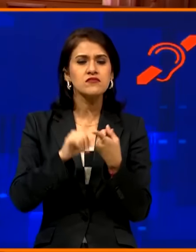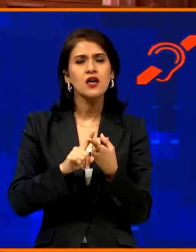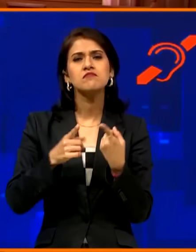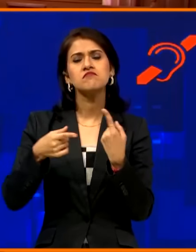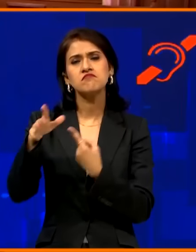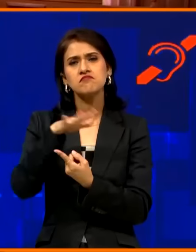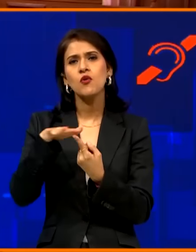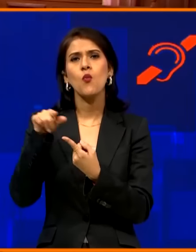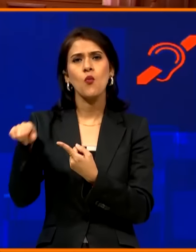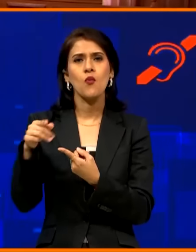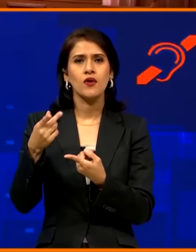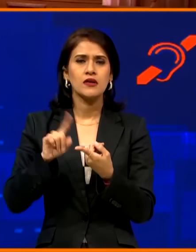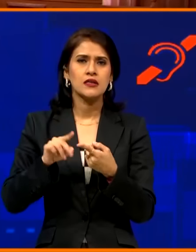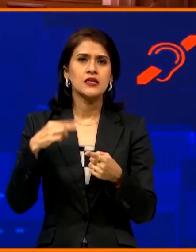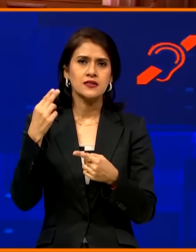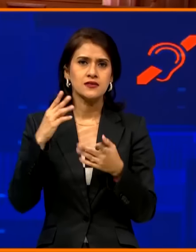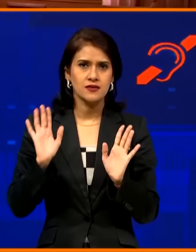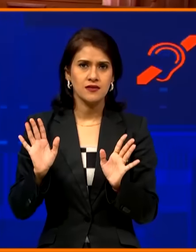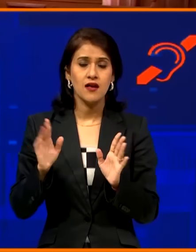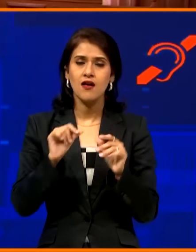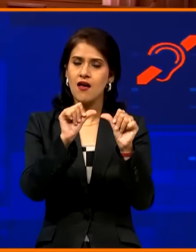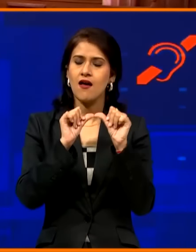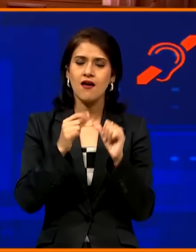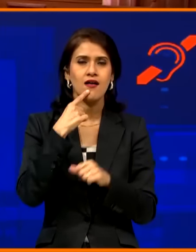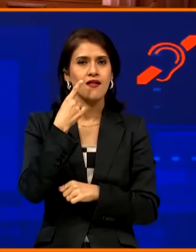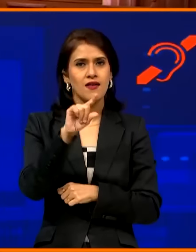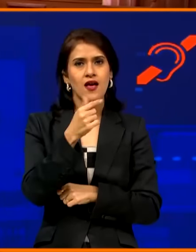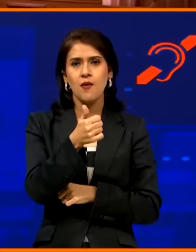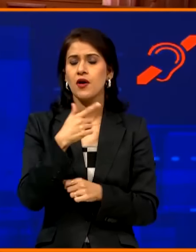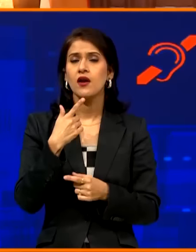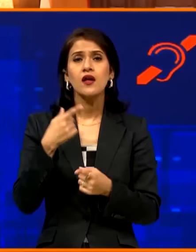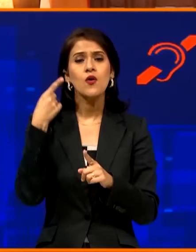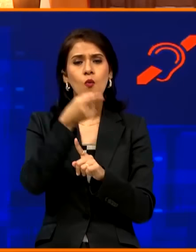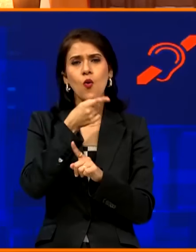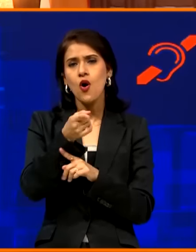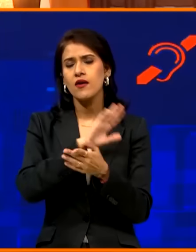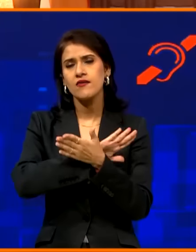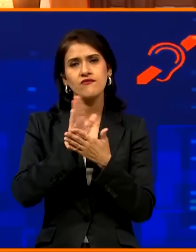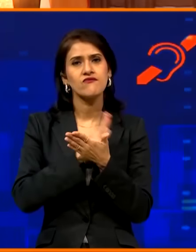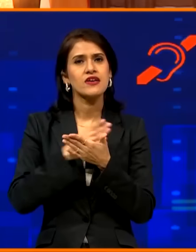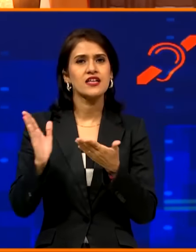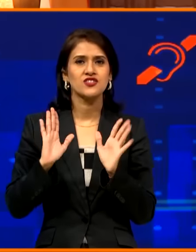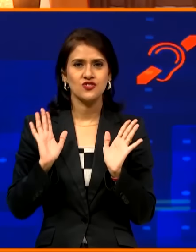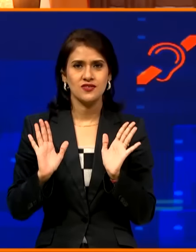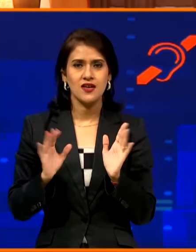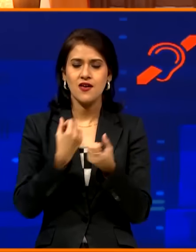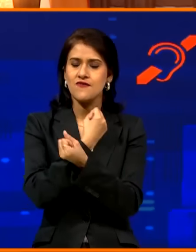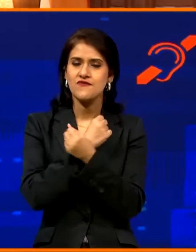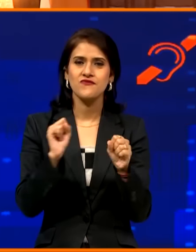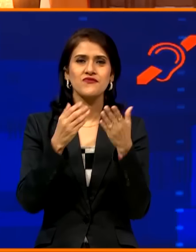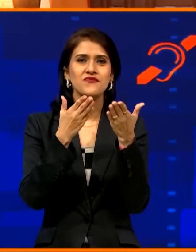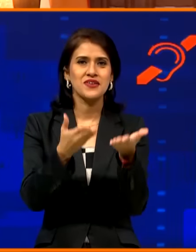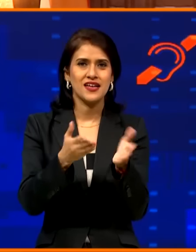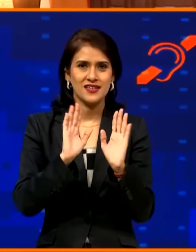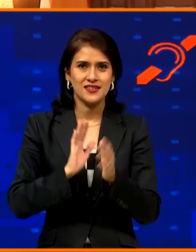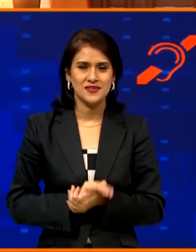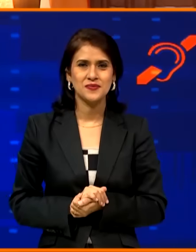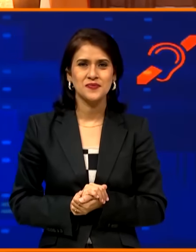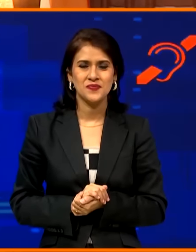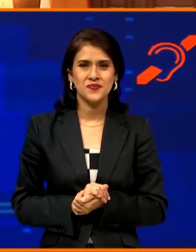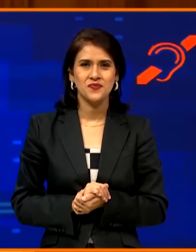से इस तरह मेरे विचार में मौलाना के ऊपर कोई आरोप नहीं बनते और वो बरी होने लायक है और उनके खिलाफ